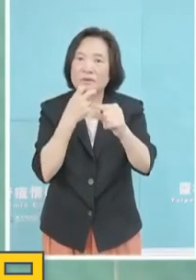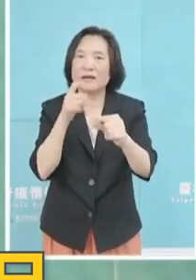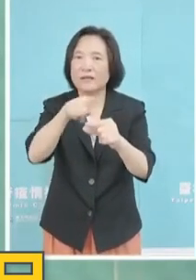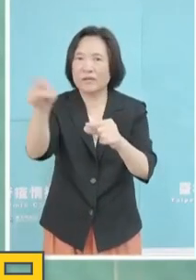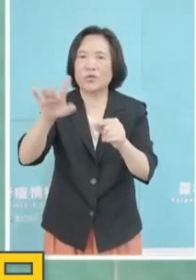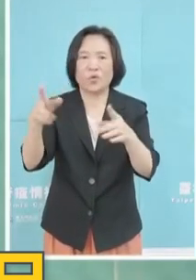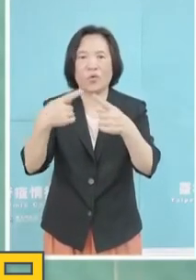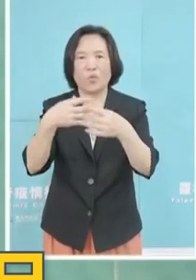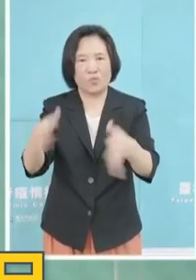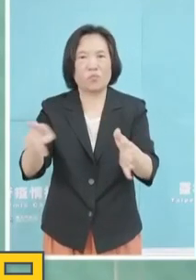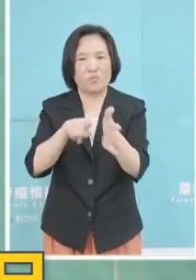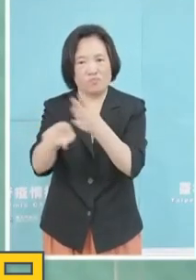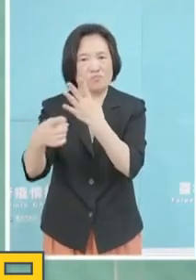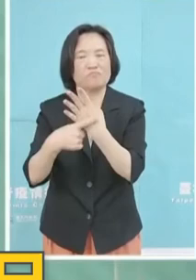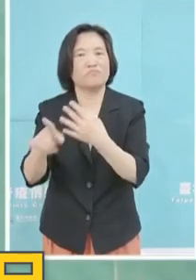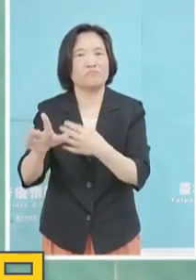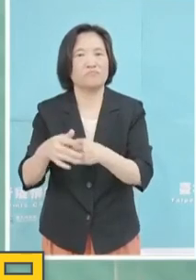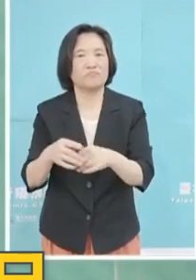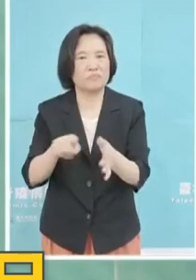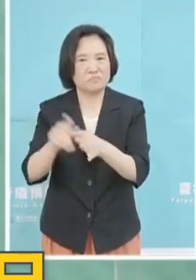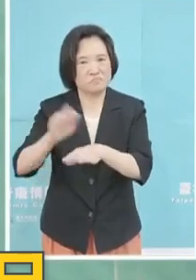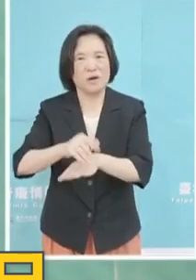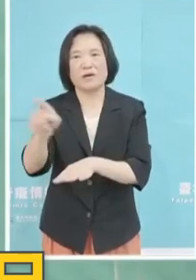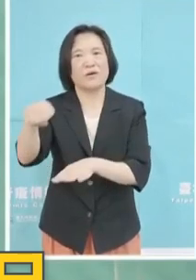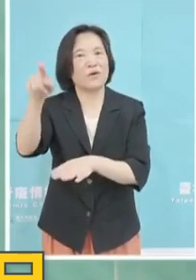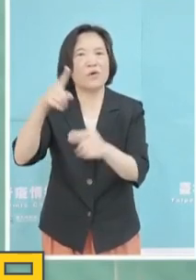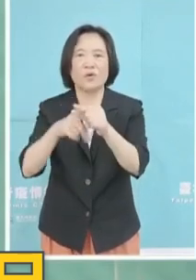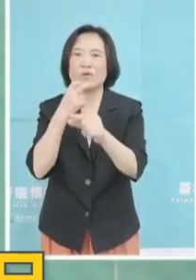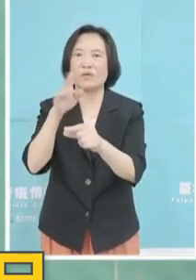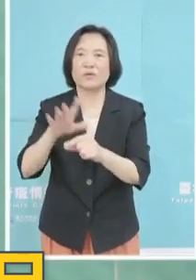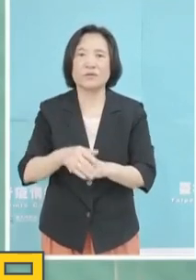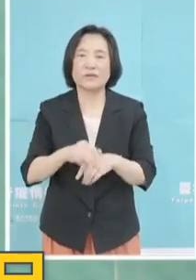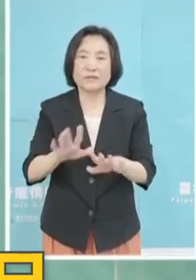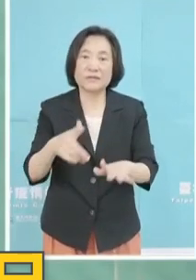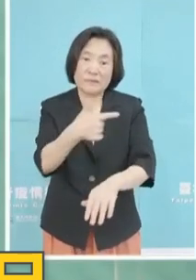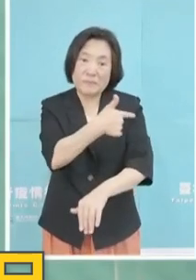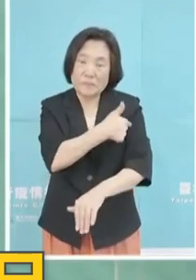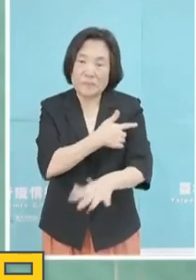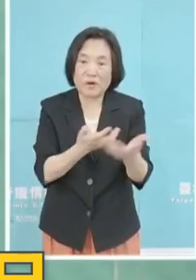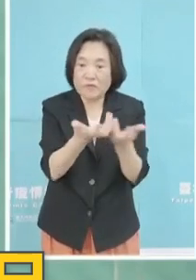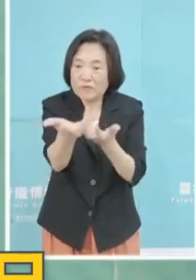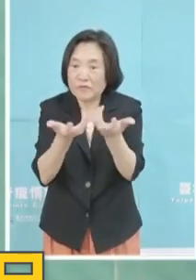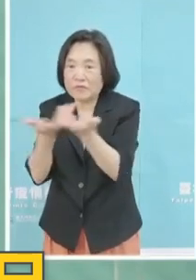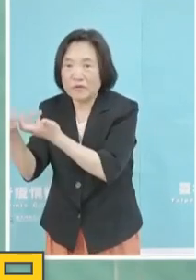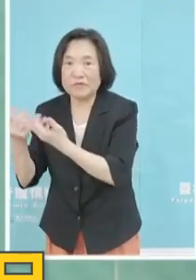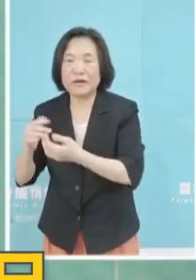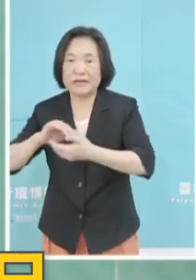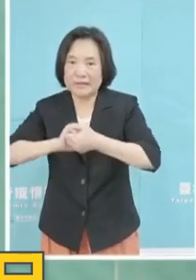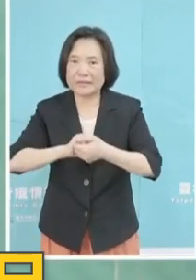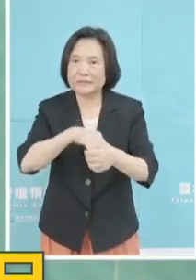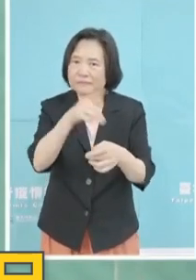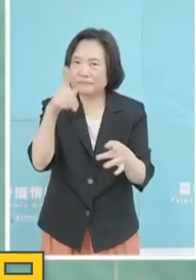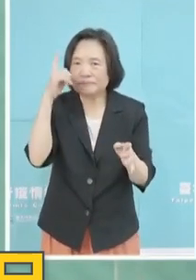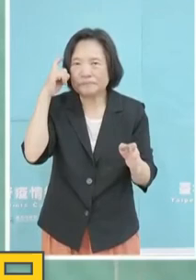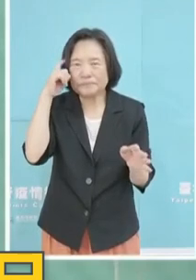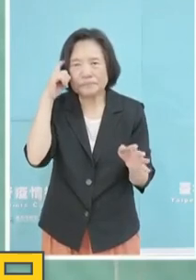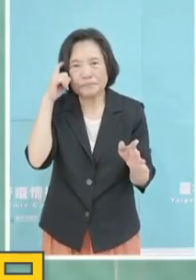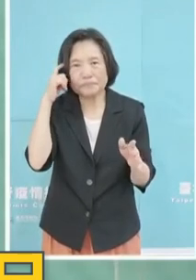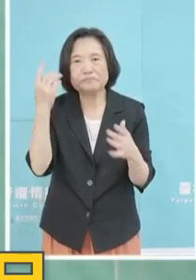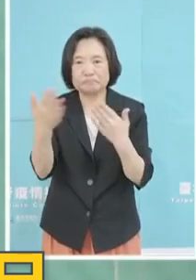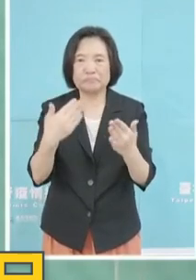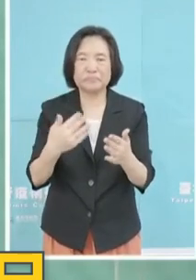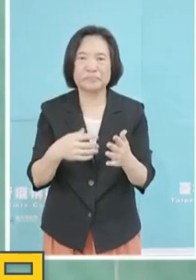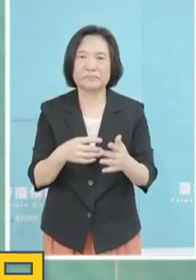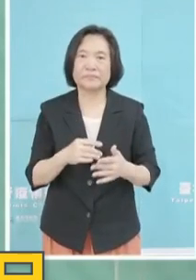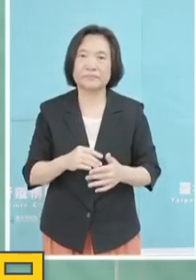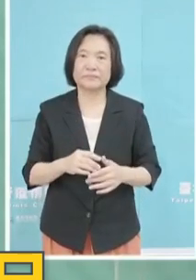哈。在现阶段呢，哦，疫苗的分配哦，恐怕要一个思考，就是说。我们要